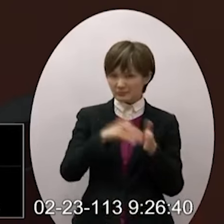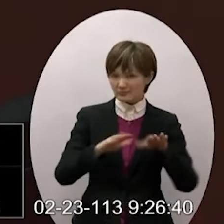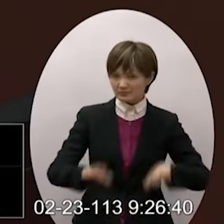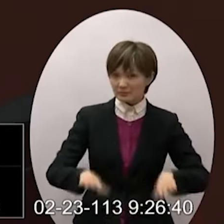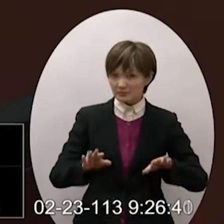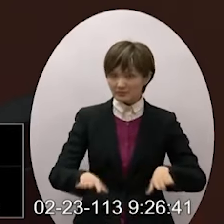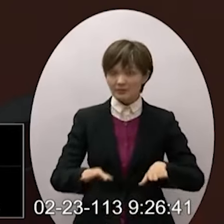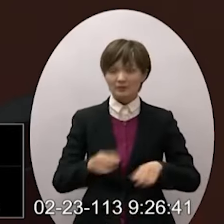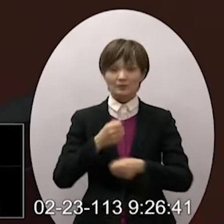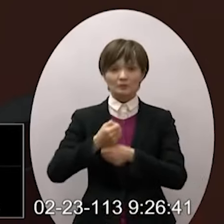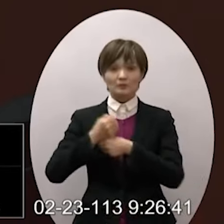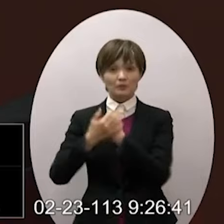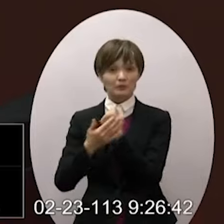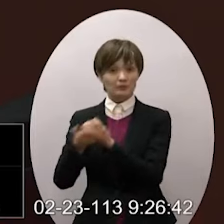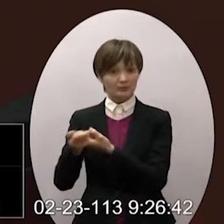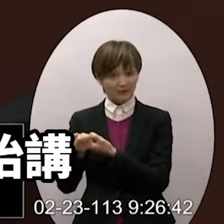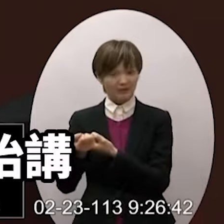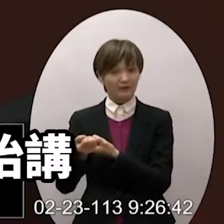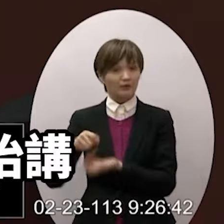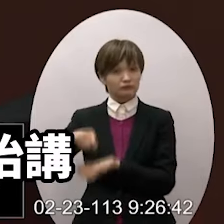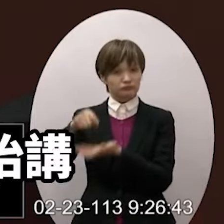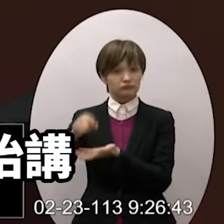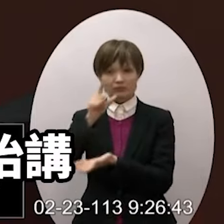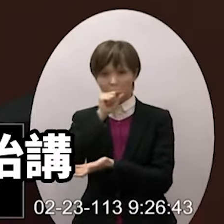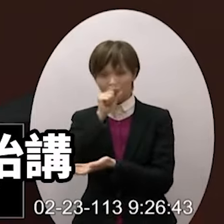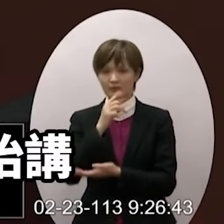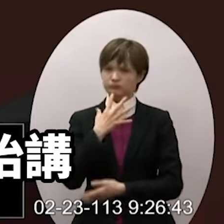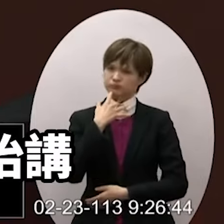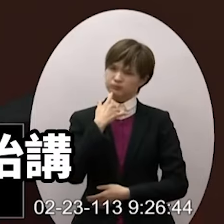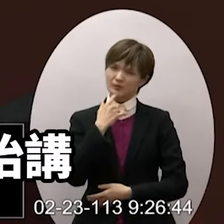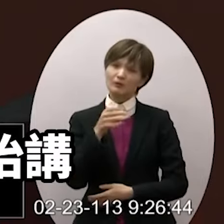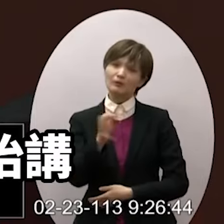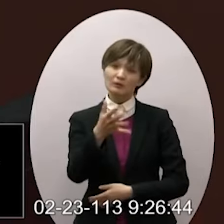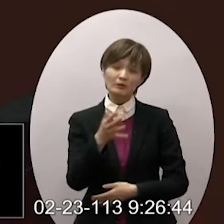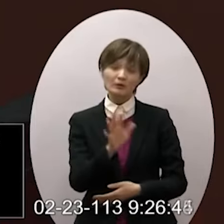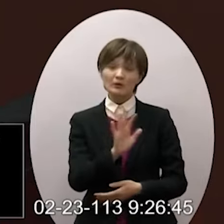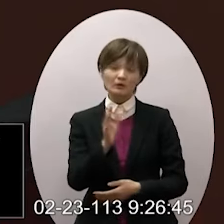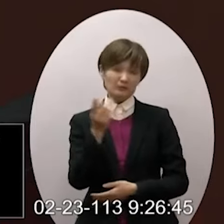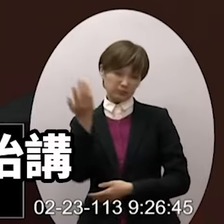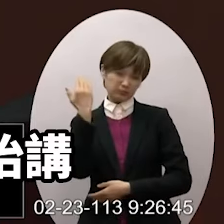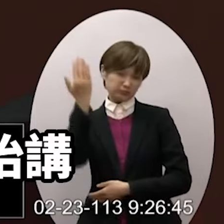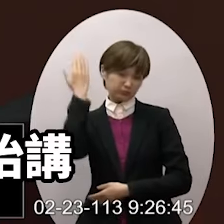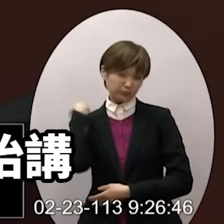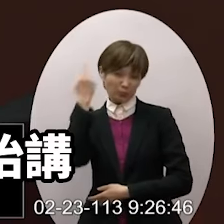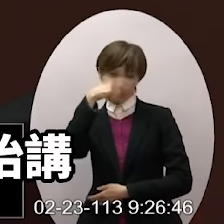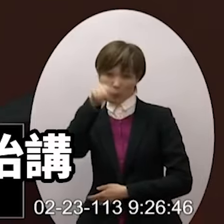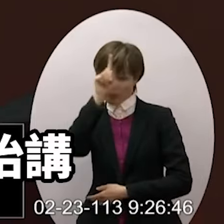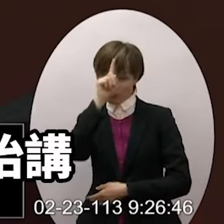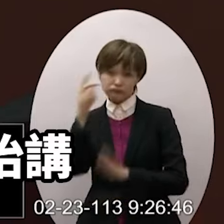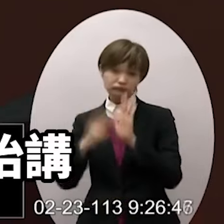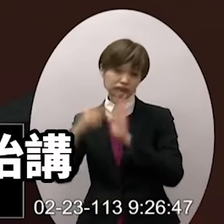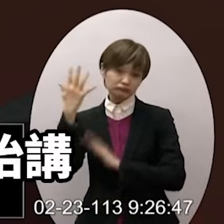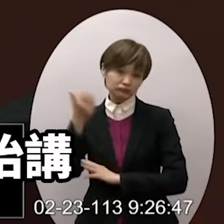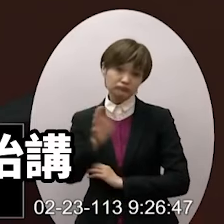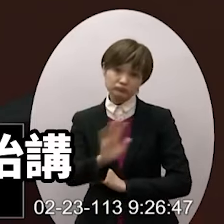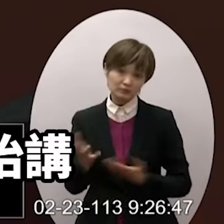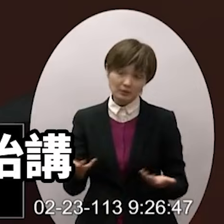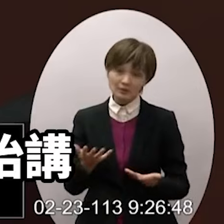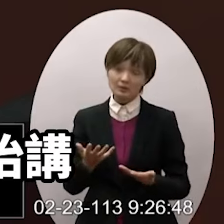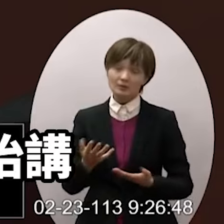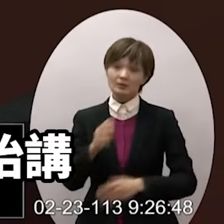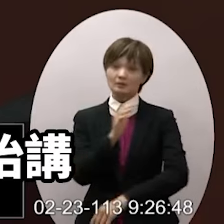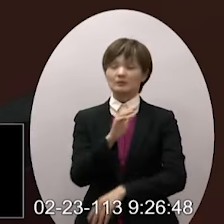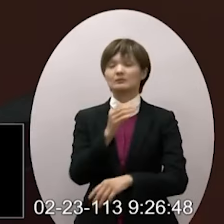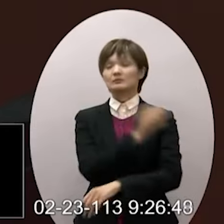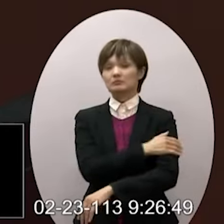在马维拉，还在马维拉。那为什么不从盘古开天开始讲？为什么不从陈水扁执